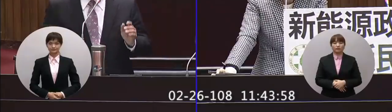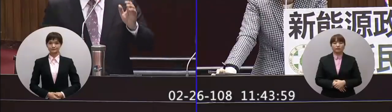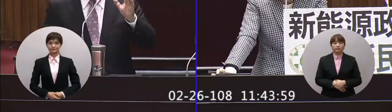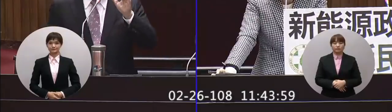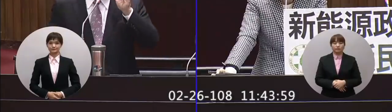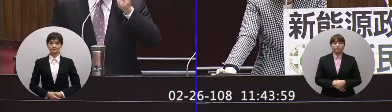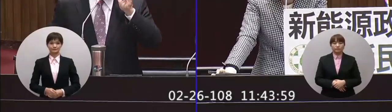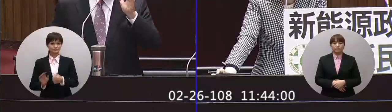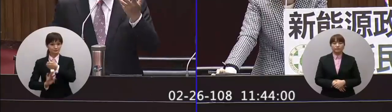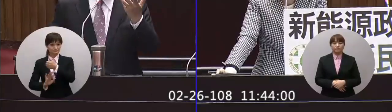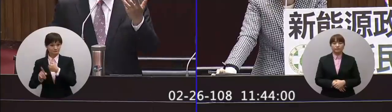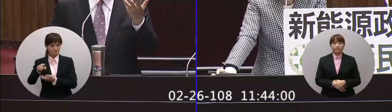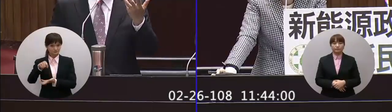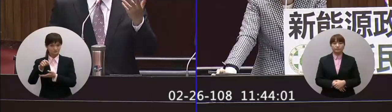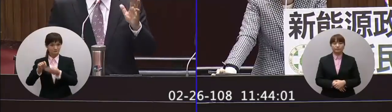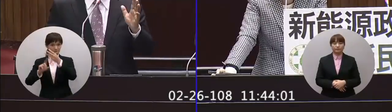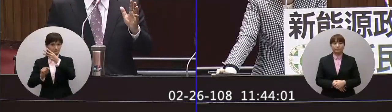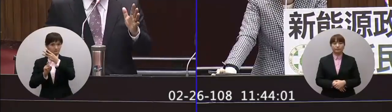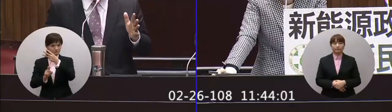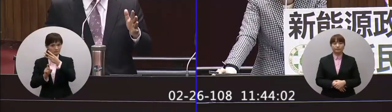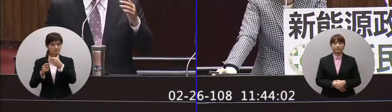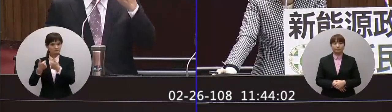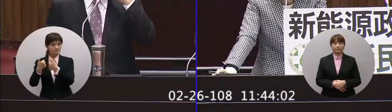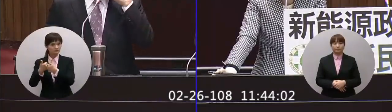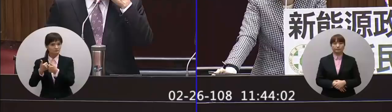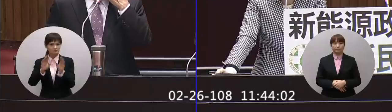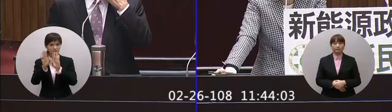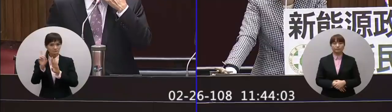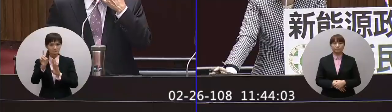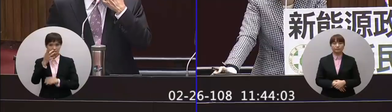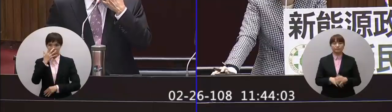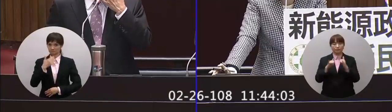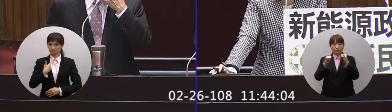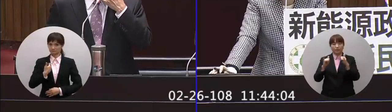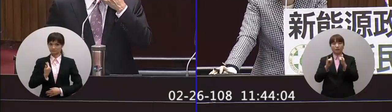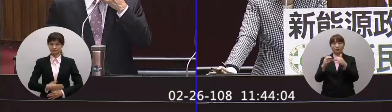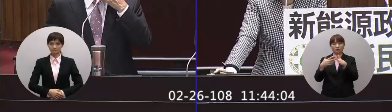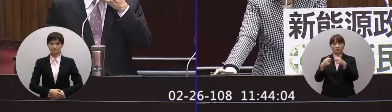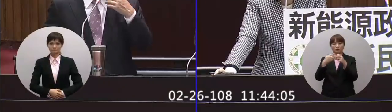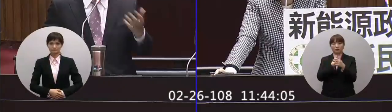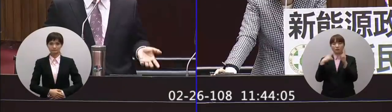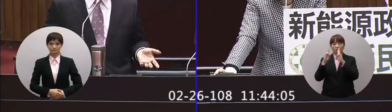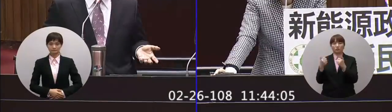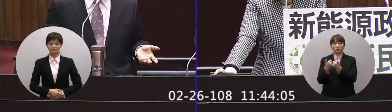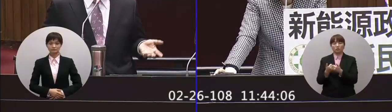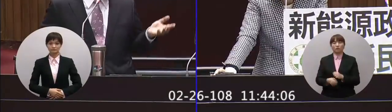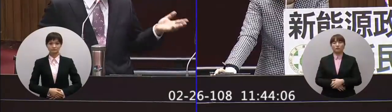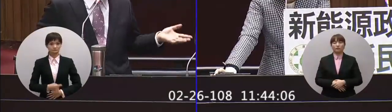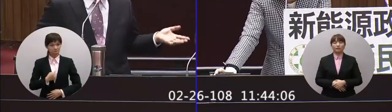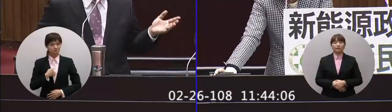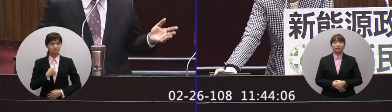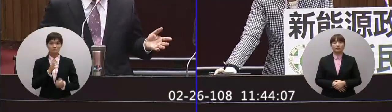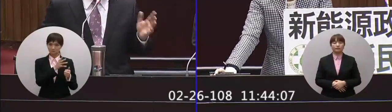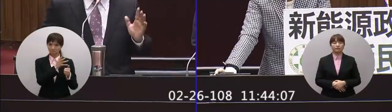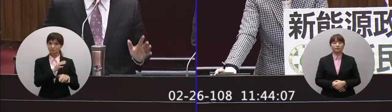委员，我不晓得你说三月十号是哪一种会议。 啊、如果民间团体召开的能源会议、 我了解看看、啊、